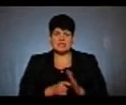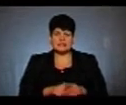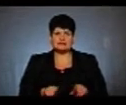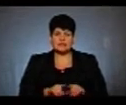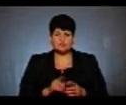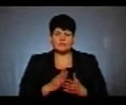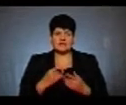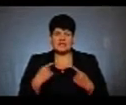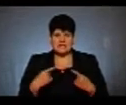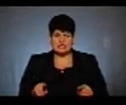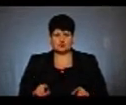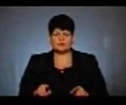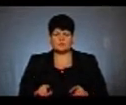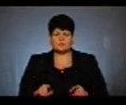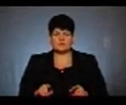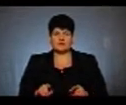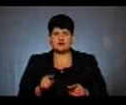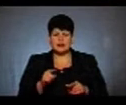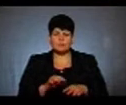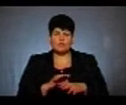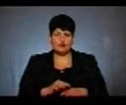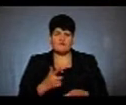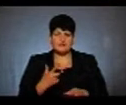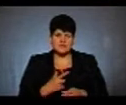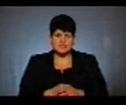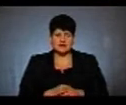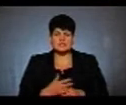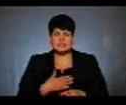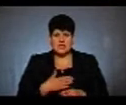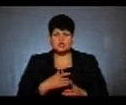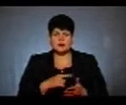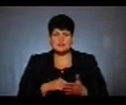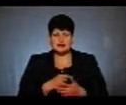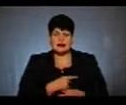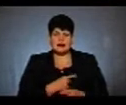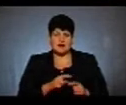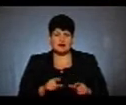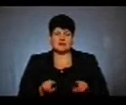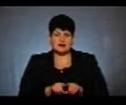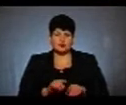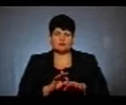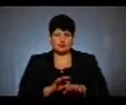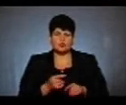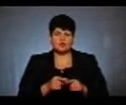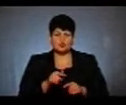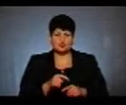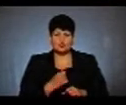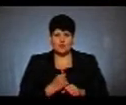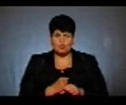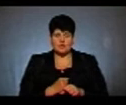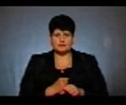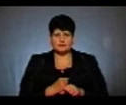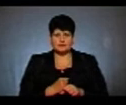ще іншу вакцину, навіть поліовалентну, вони проводять вакцинації. Ну і наша міська лікарня так само проводить ту роботу за рахунок,